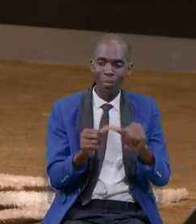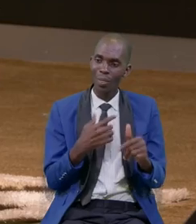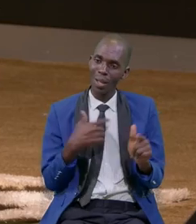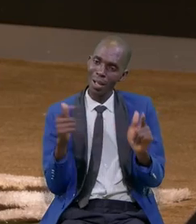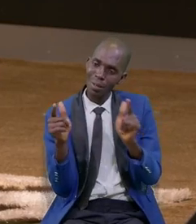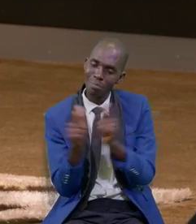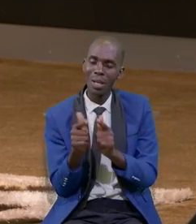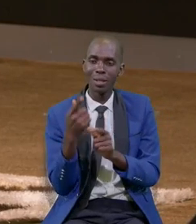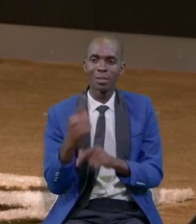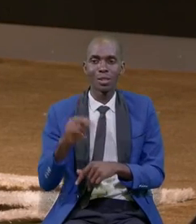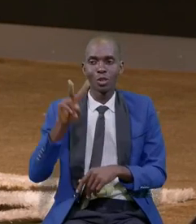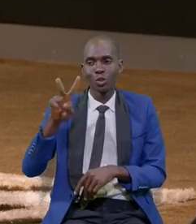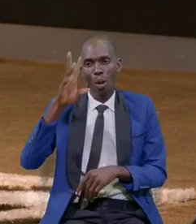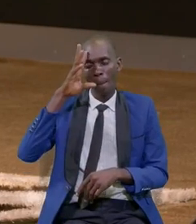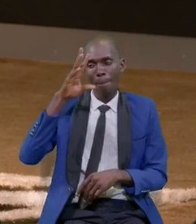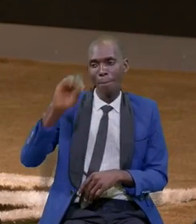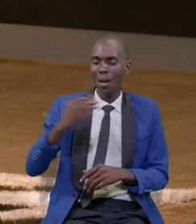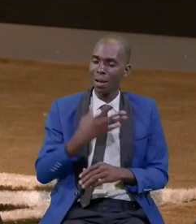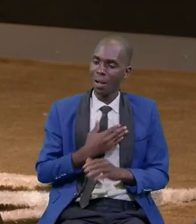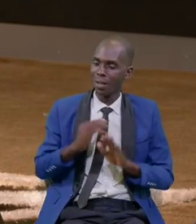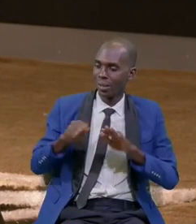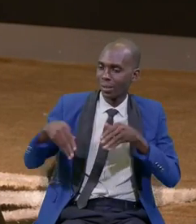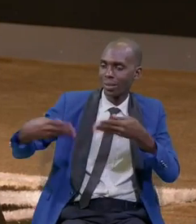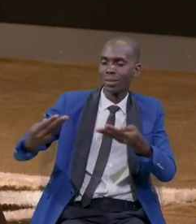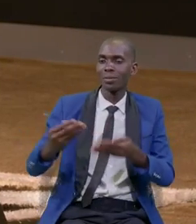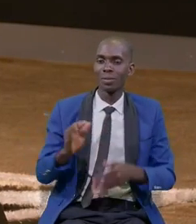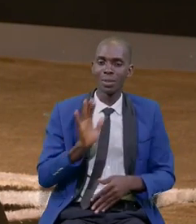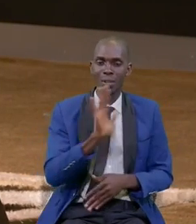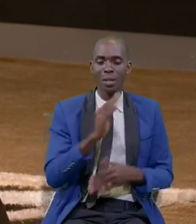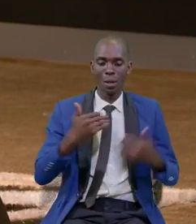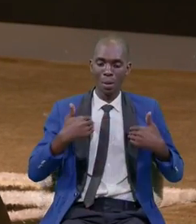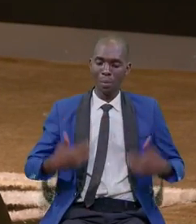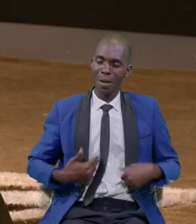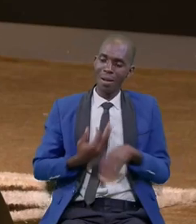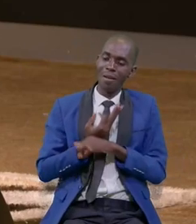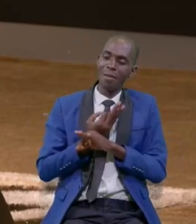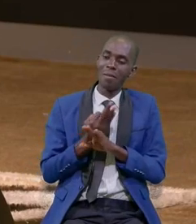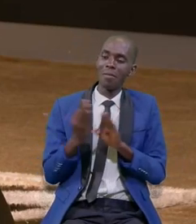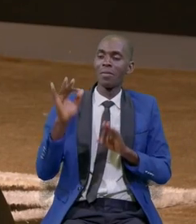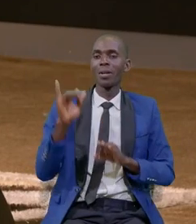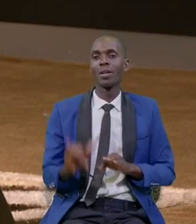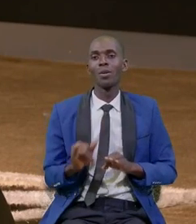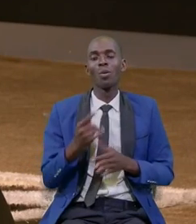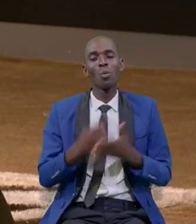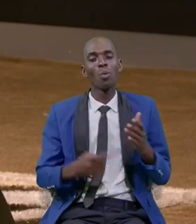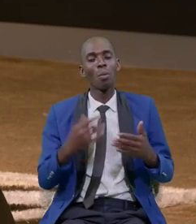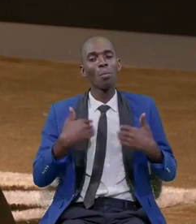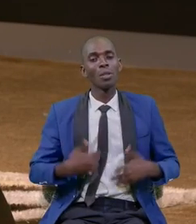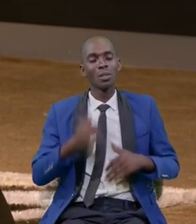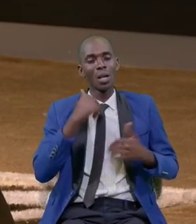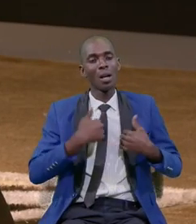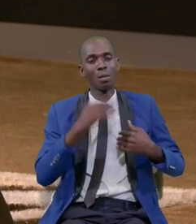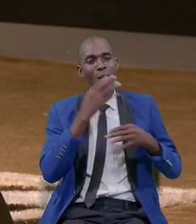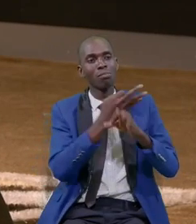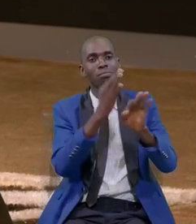si cela continue, si elle a continué de prostituer, elle a continué sa vie de